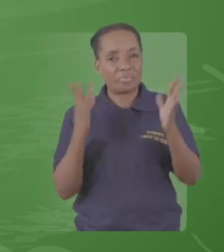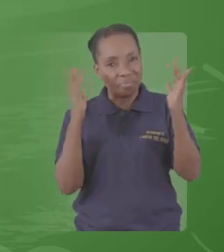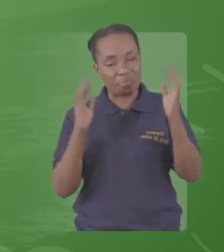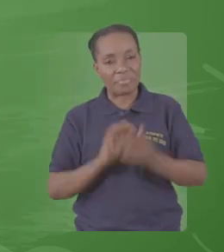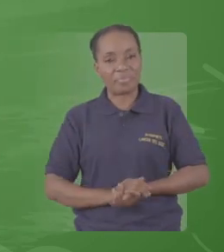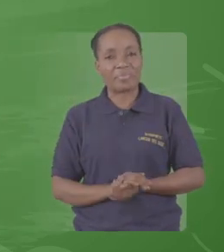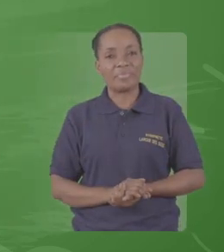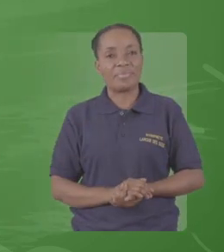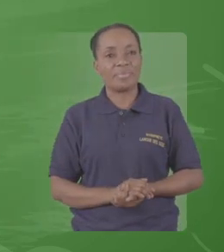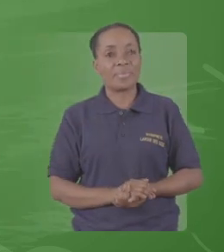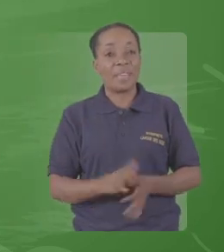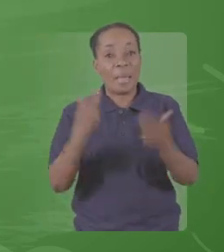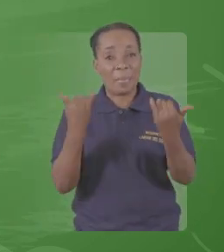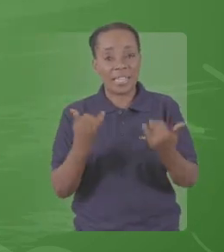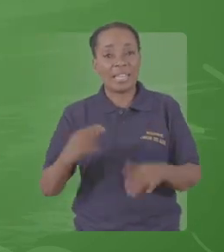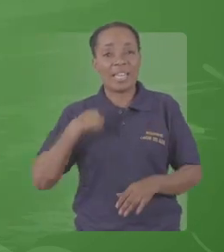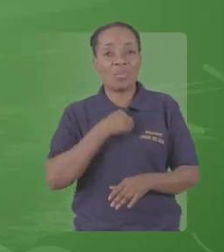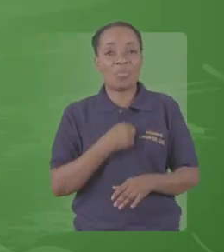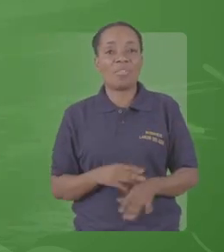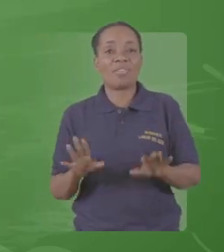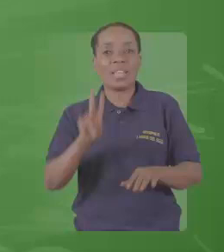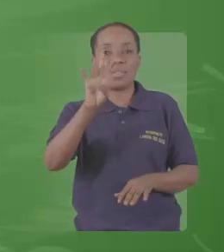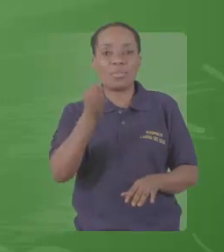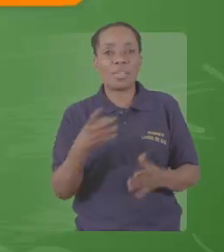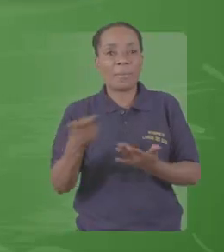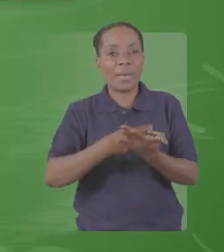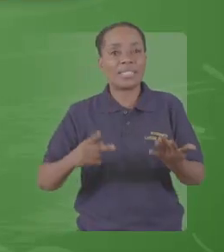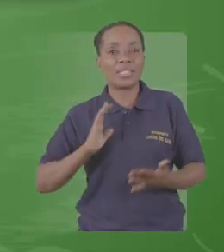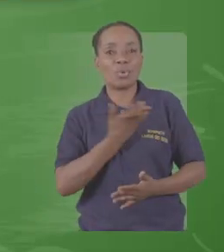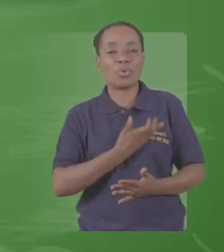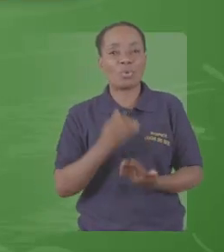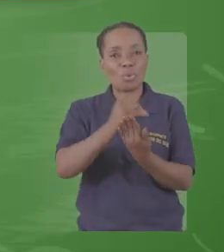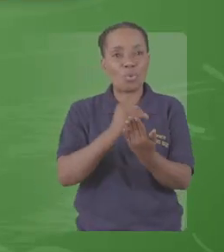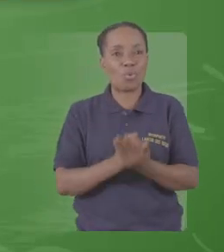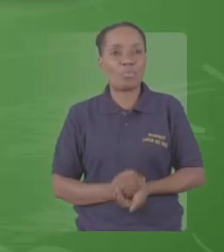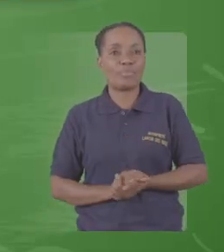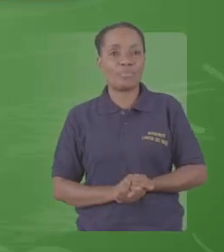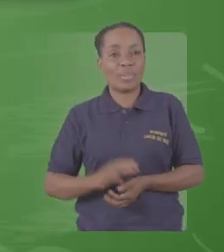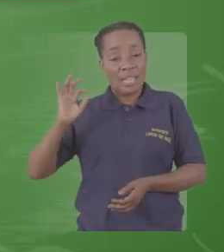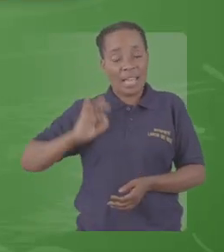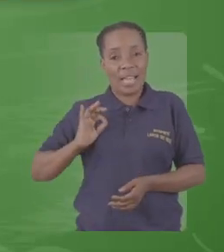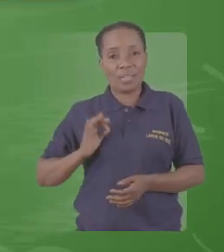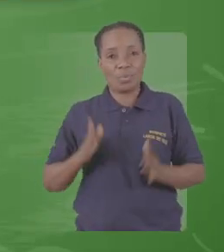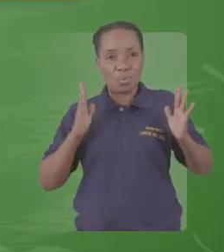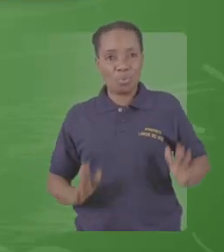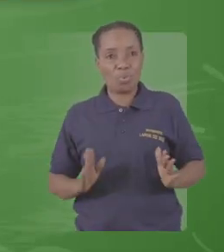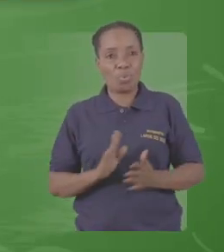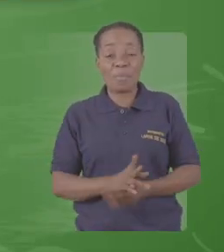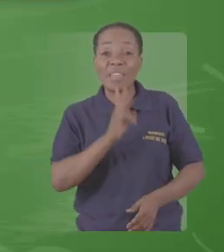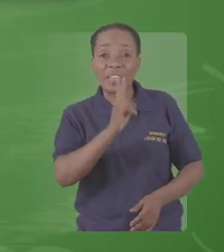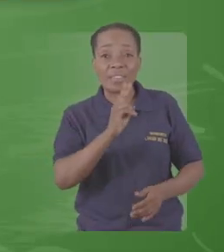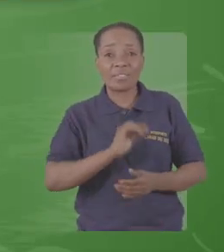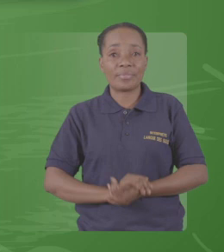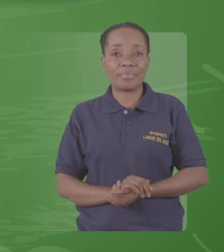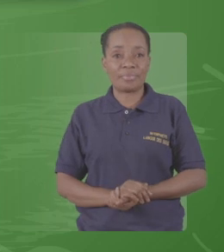Nous abordons maintenant la deuxième partie de notre leçon. Grand 2, des atouts humains indéniables. Ces atouts